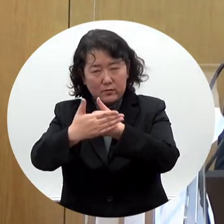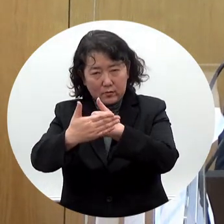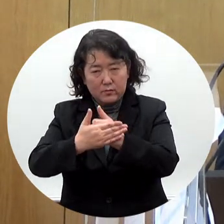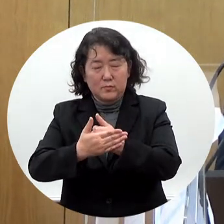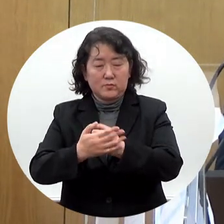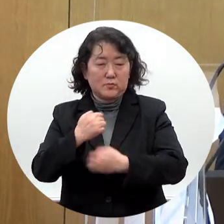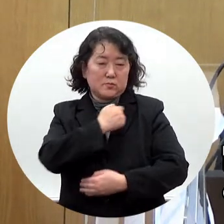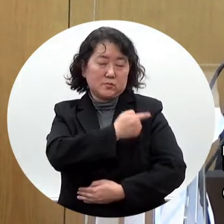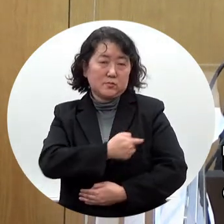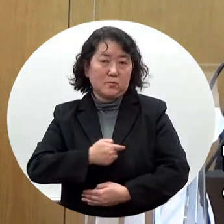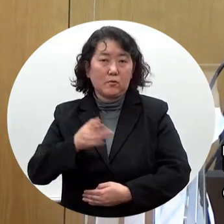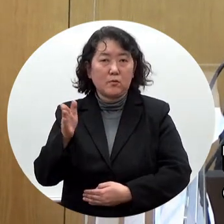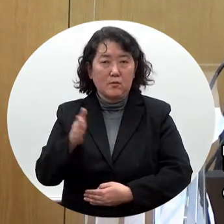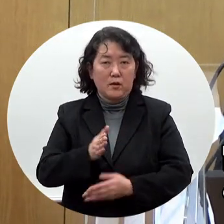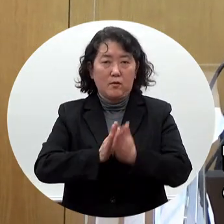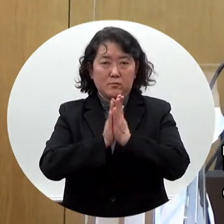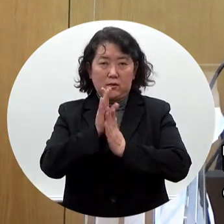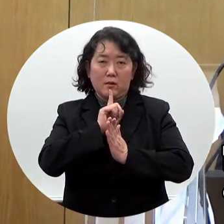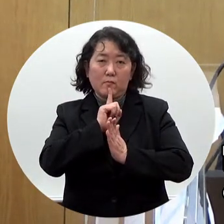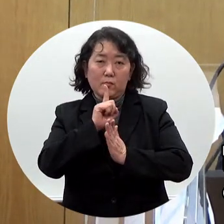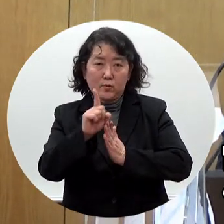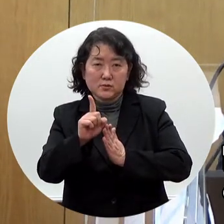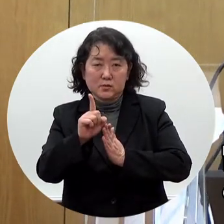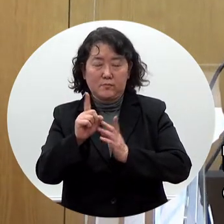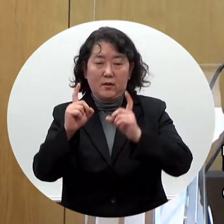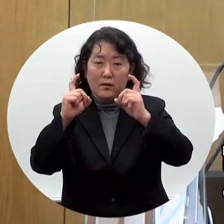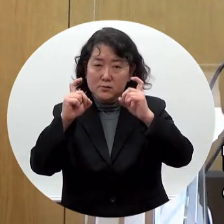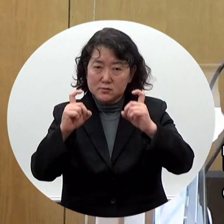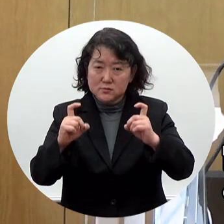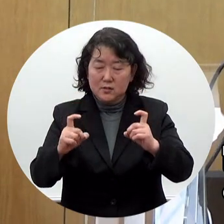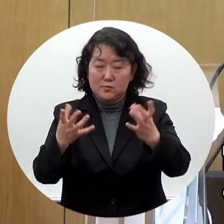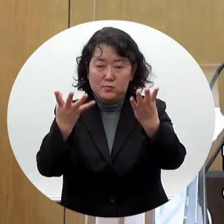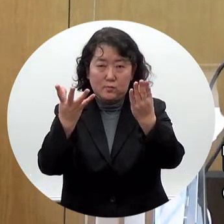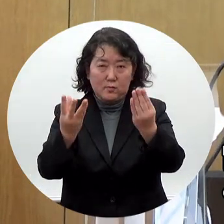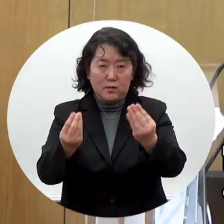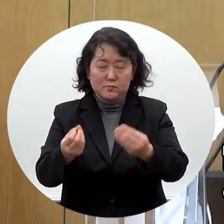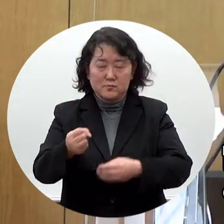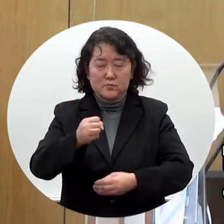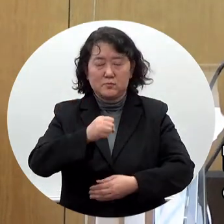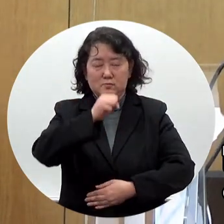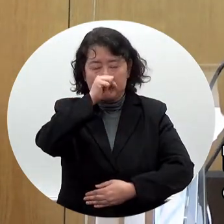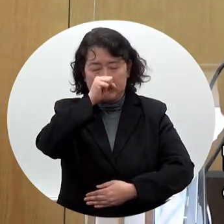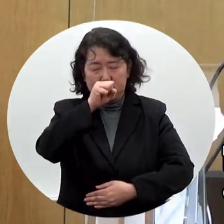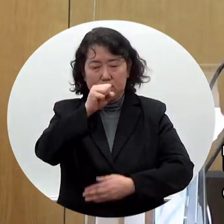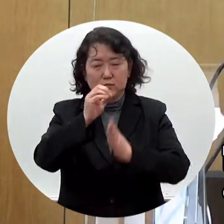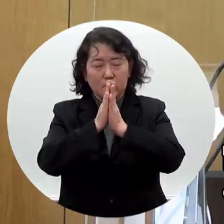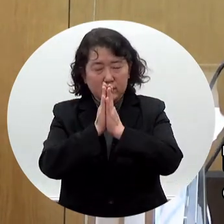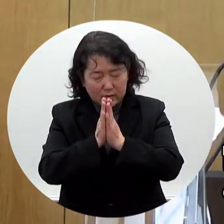申し上げて冒頭の挨拶に変えたいと思います。どうぞよろしくお願いをいたします。